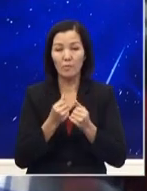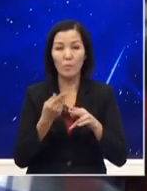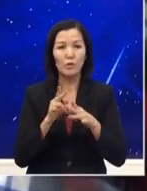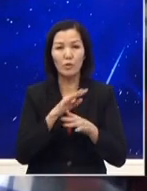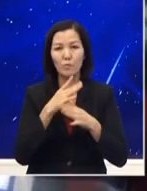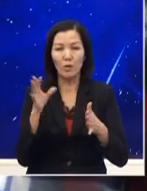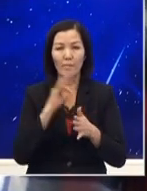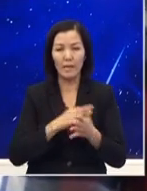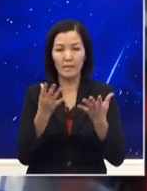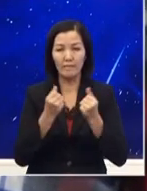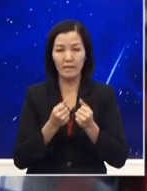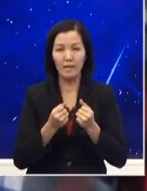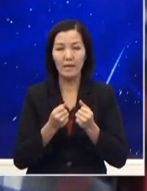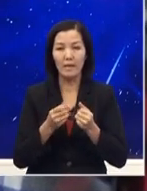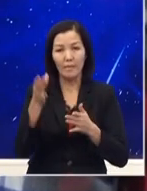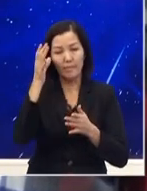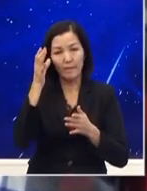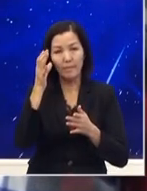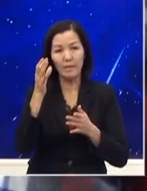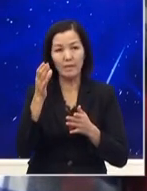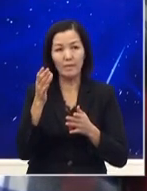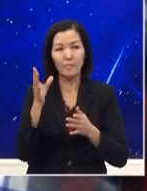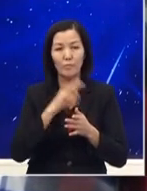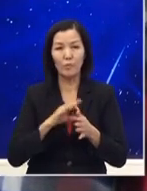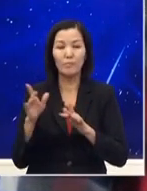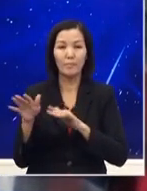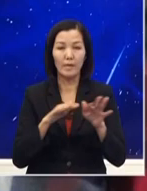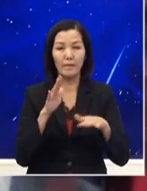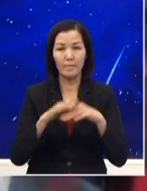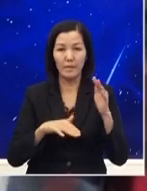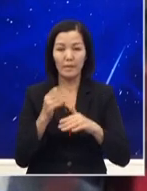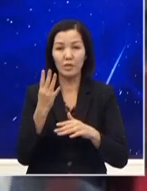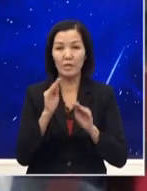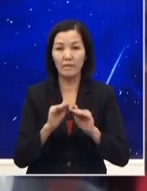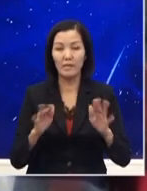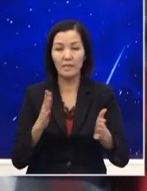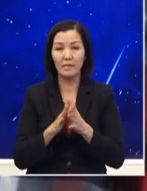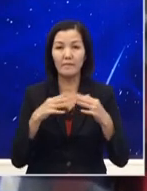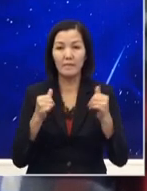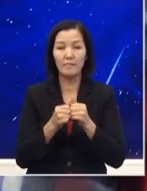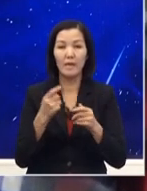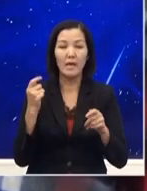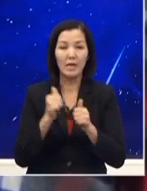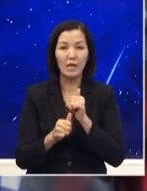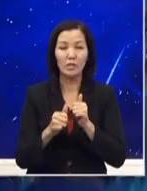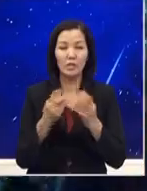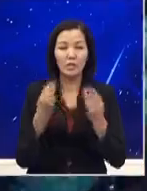много полезного. Приобретенные знания начну применять на деле. Ведь у нас подрастает 4 детей. В семье каждая копейка на